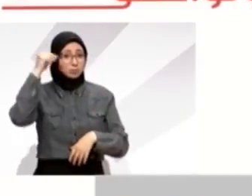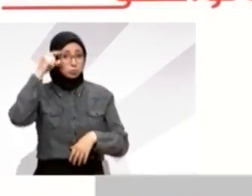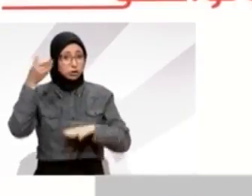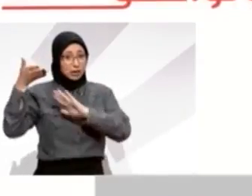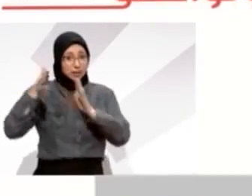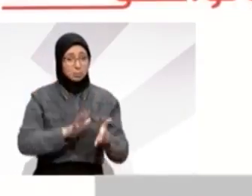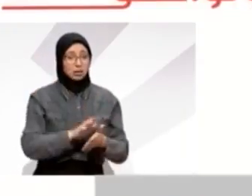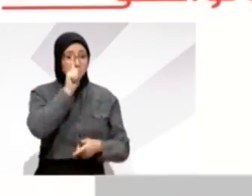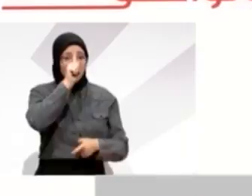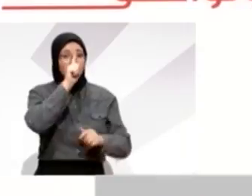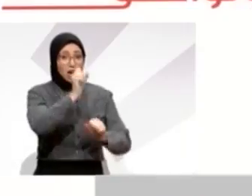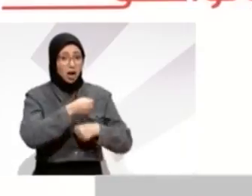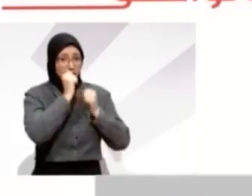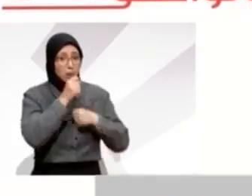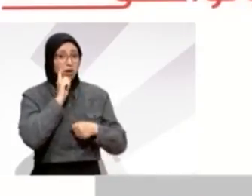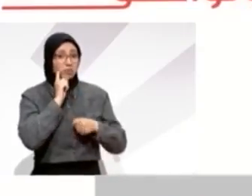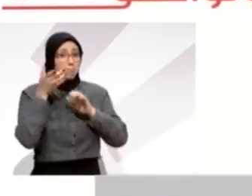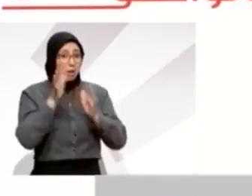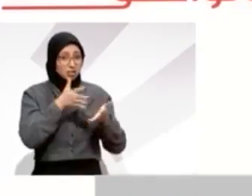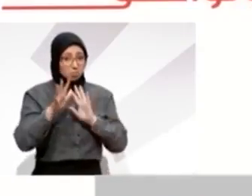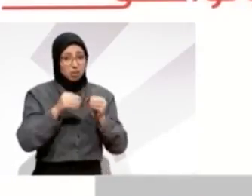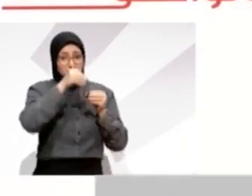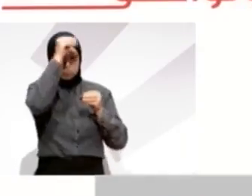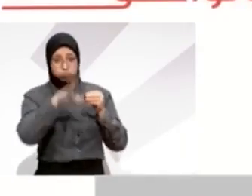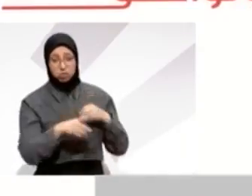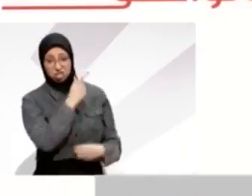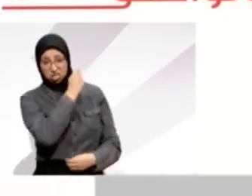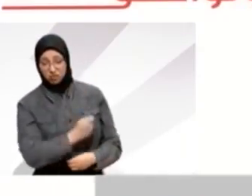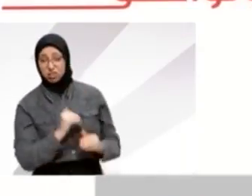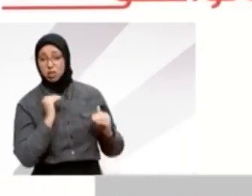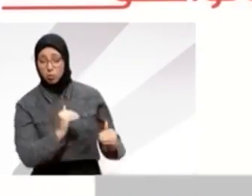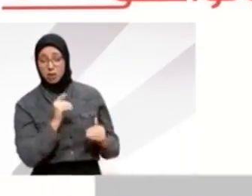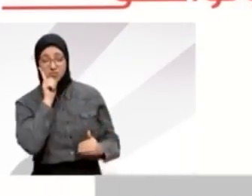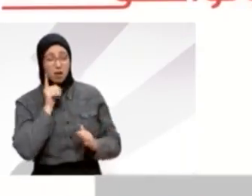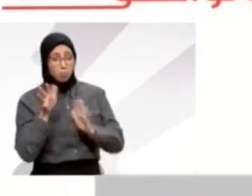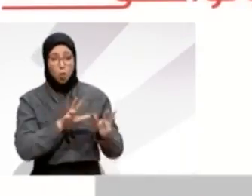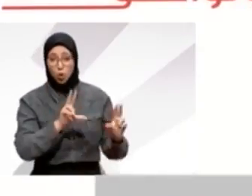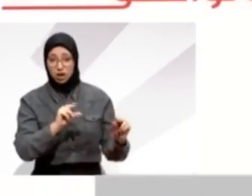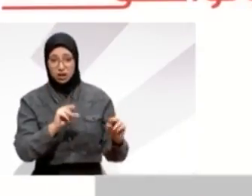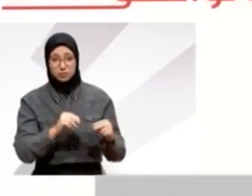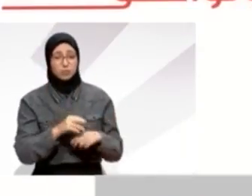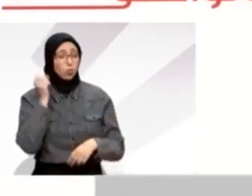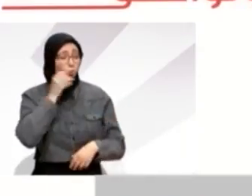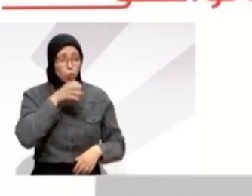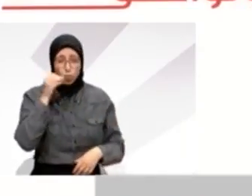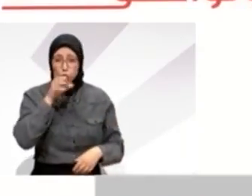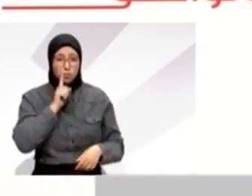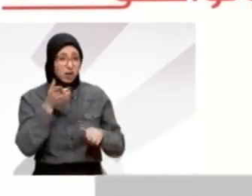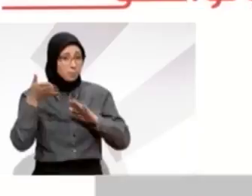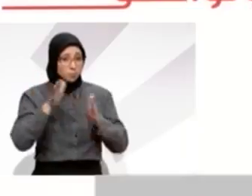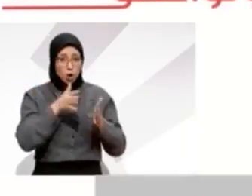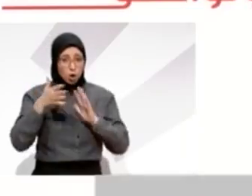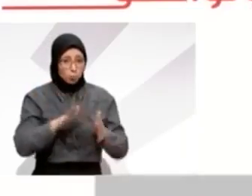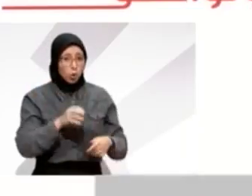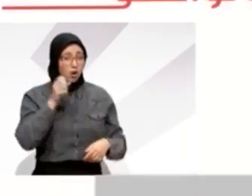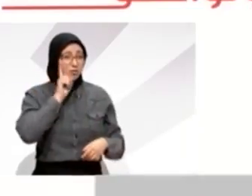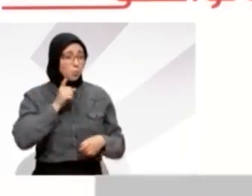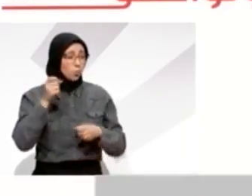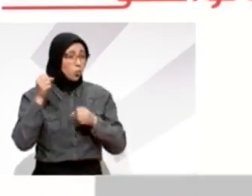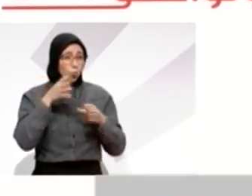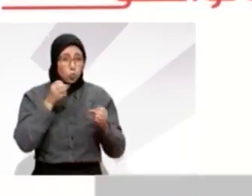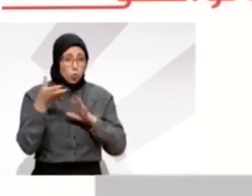فيه العلاقات لها اه على كل يوم يعني القاده